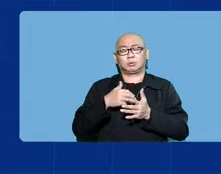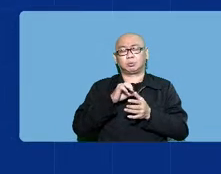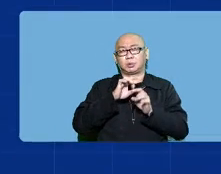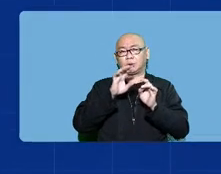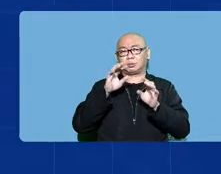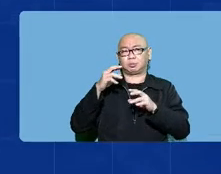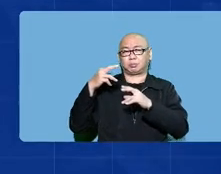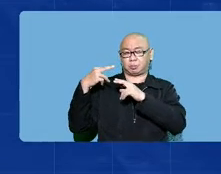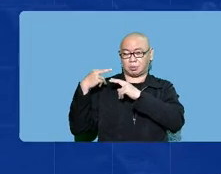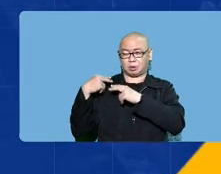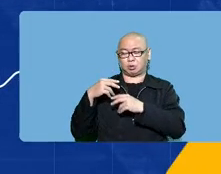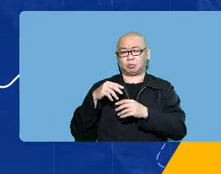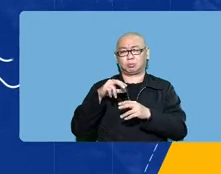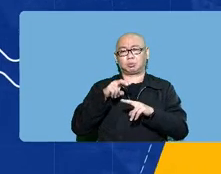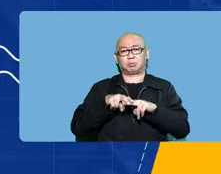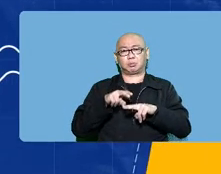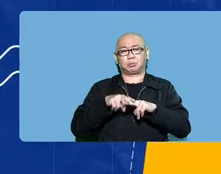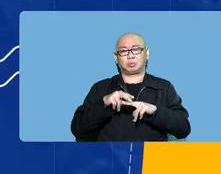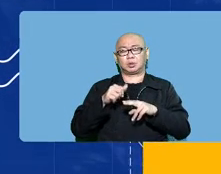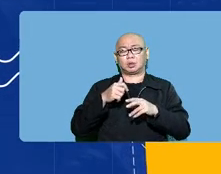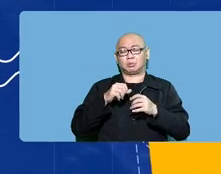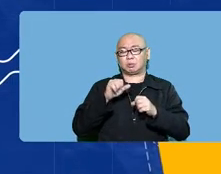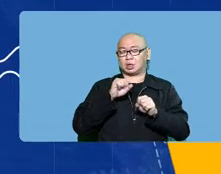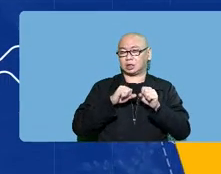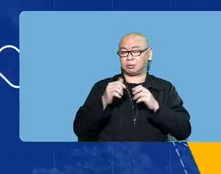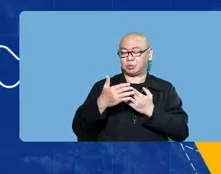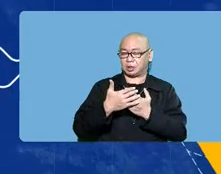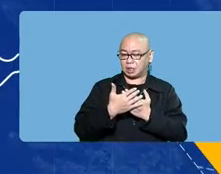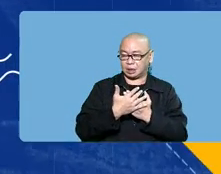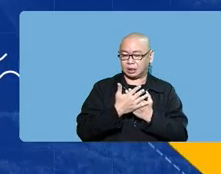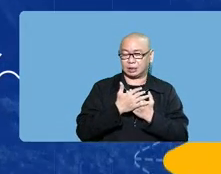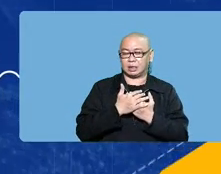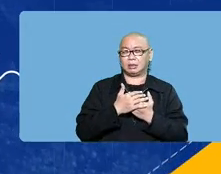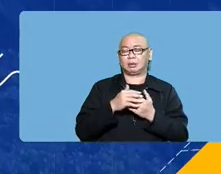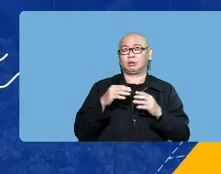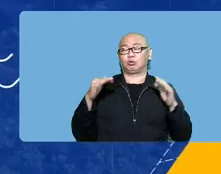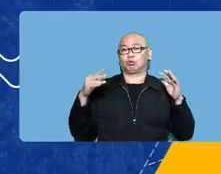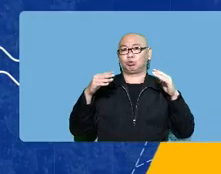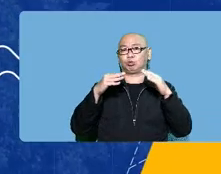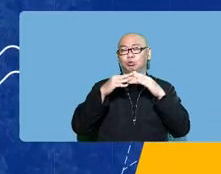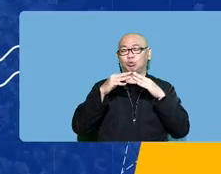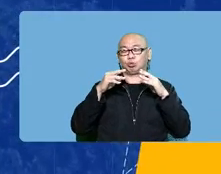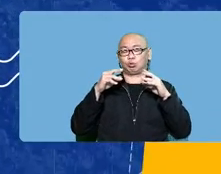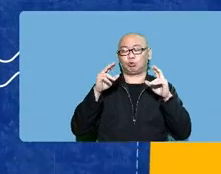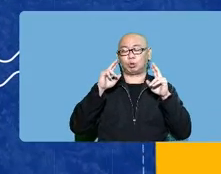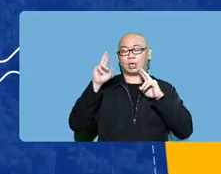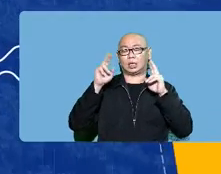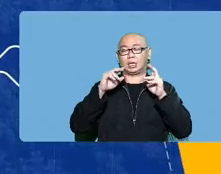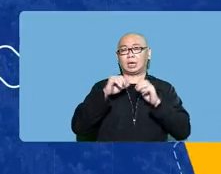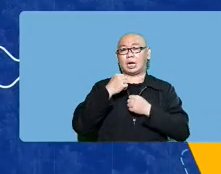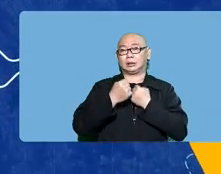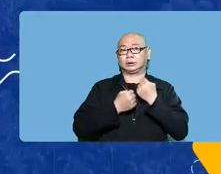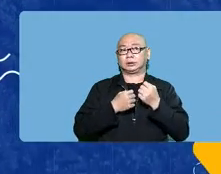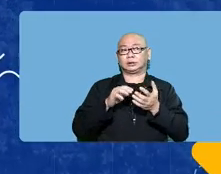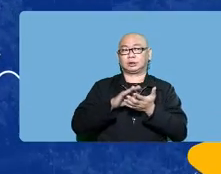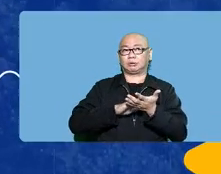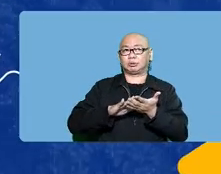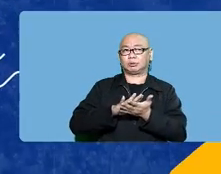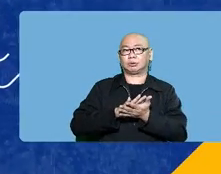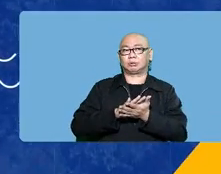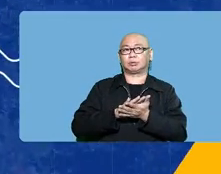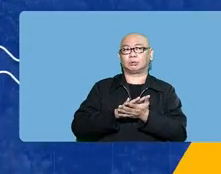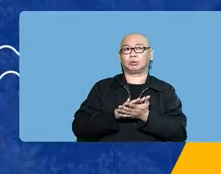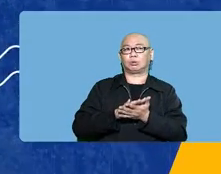pemangku kepentingan dalam upaya pelestarian keanekaragaman hayati Gunung Ungaran merupakan aksi kolaborasi